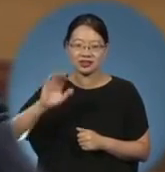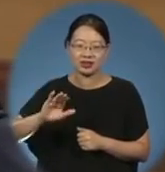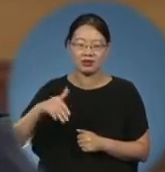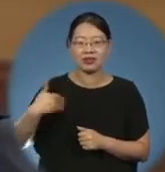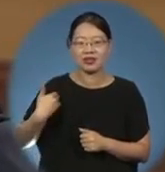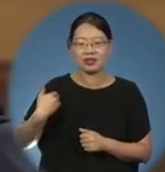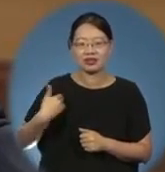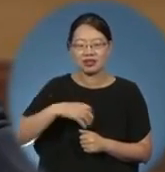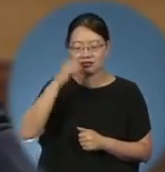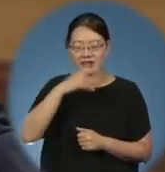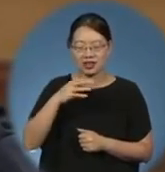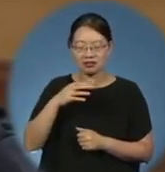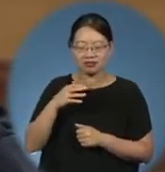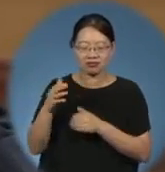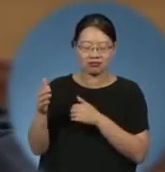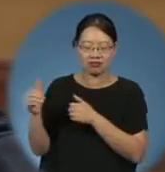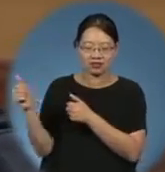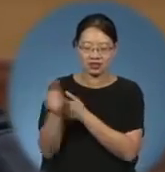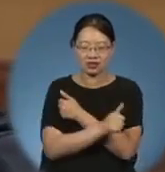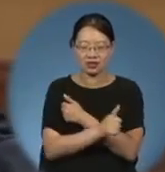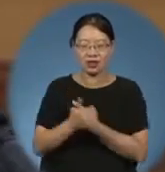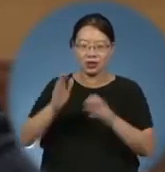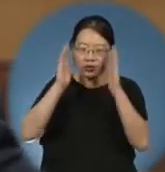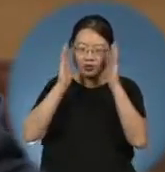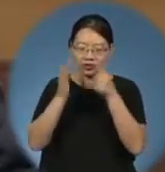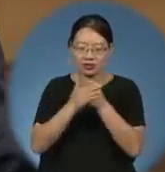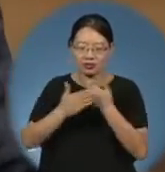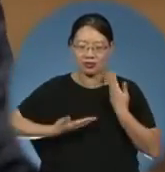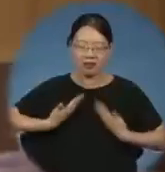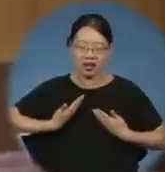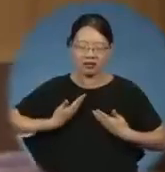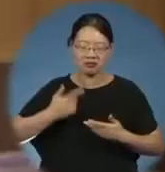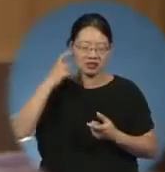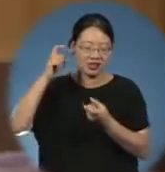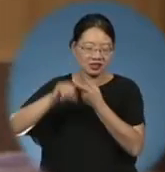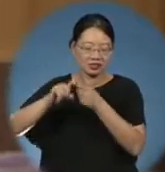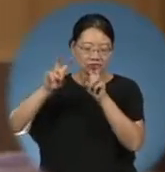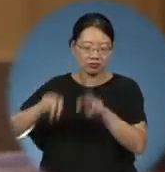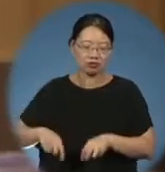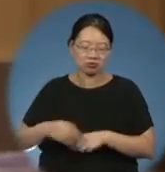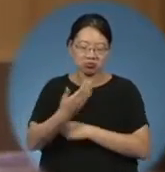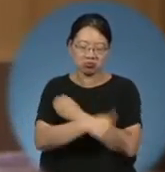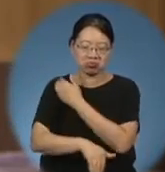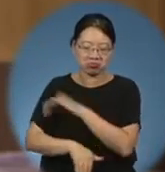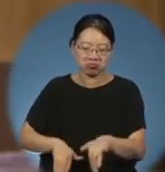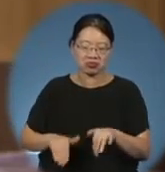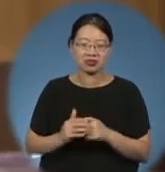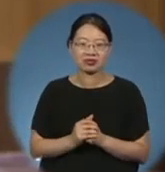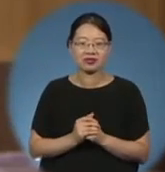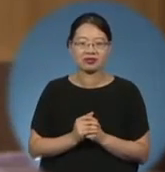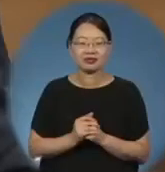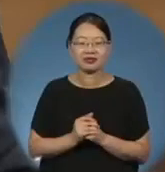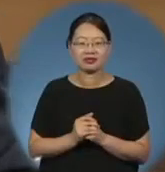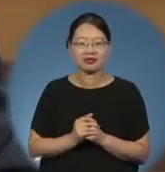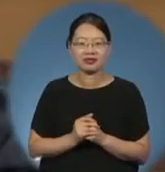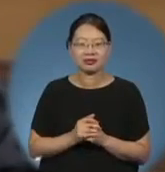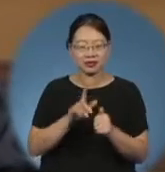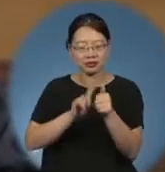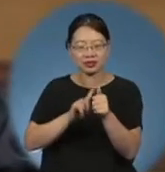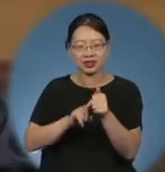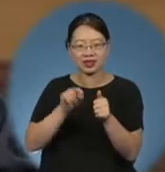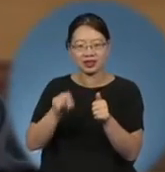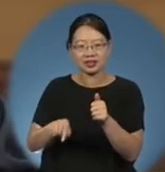그걸 지나쳤던 거죠 공부 아니라 바빠져서 관심이 없었 단시 지오의 데 2분이 그